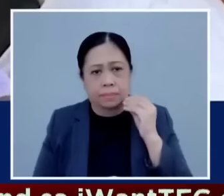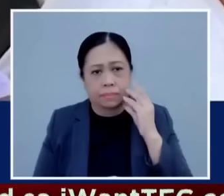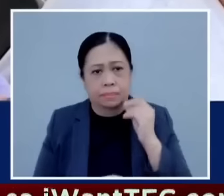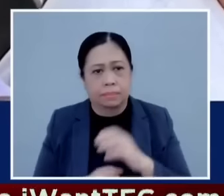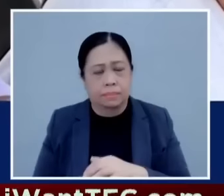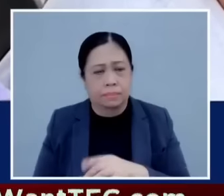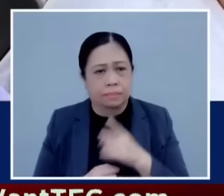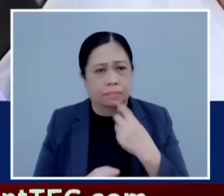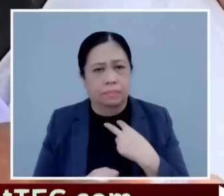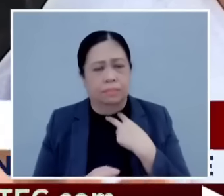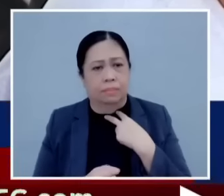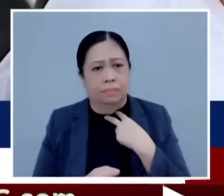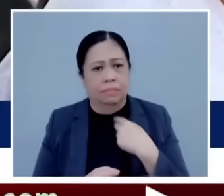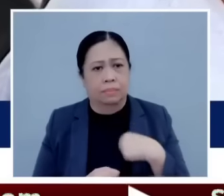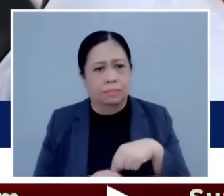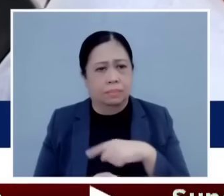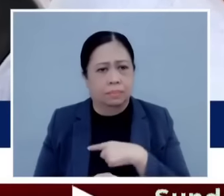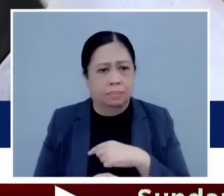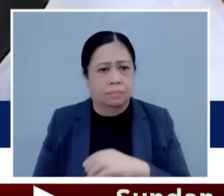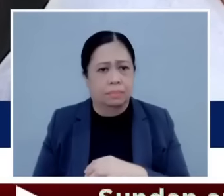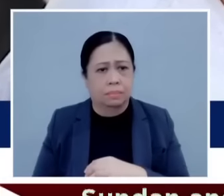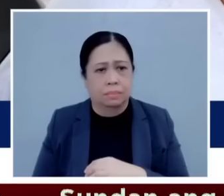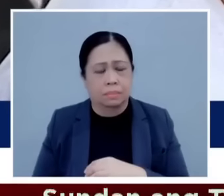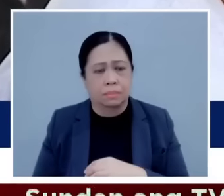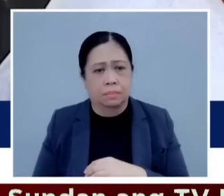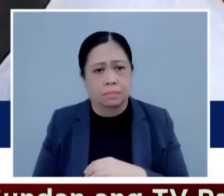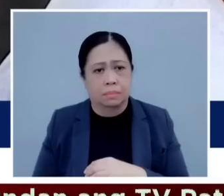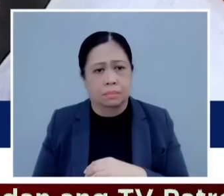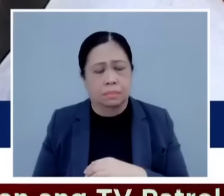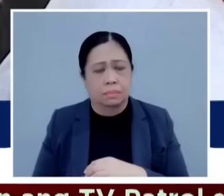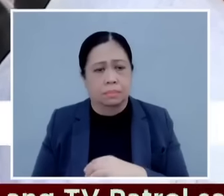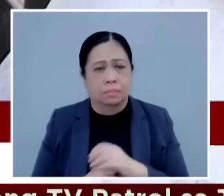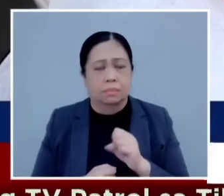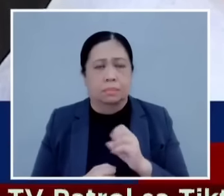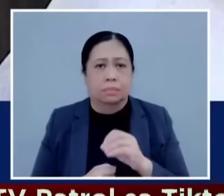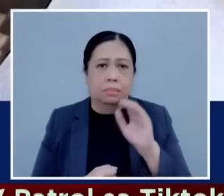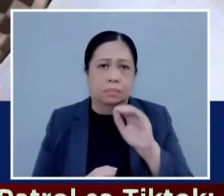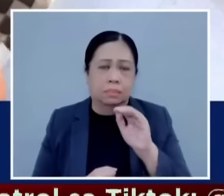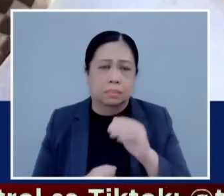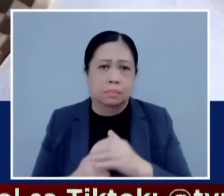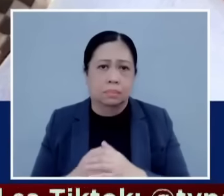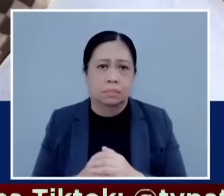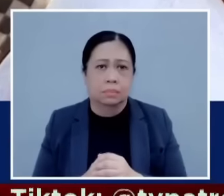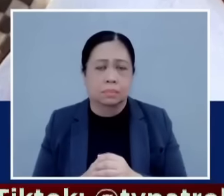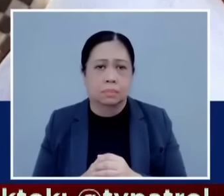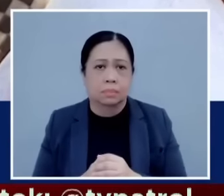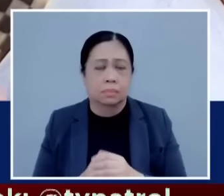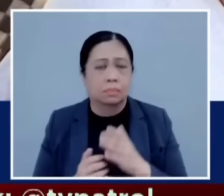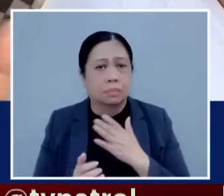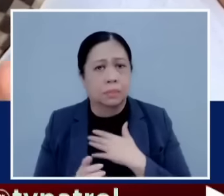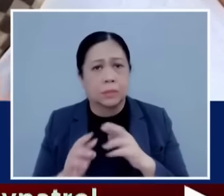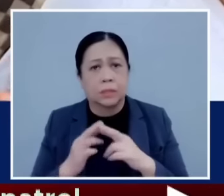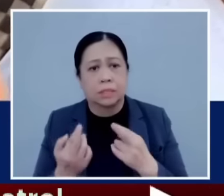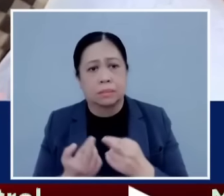na-corner kami dyan, hindi kami kuhan. Kaya yung mananawagan ako sa mga kamag-anak ko dyan